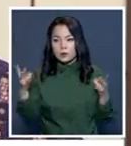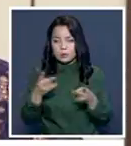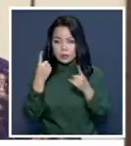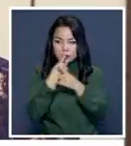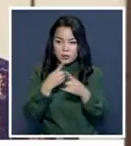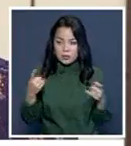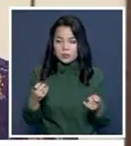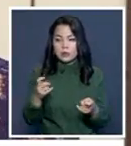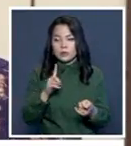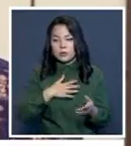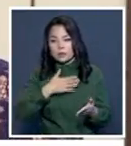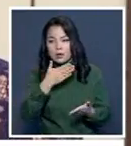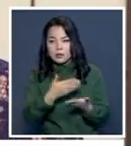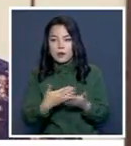біз